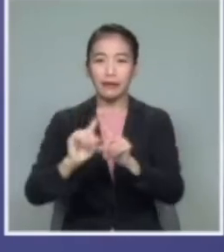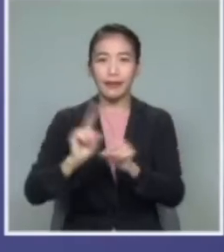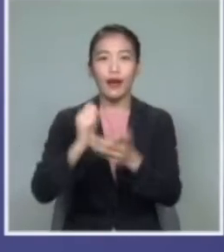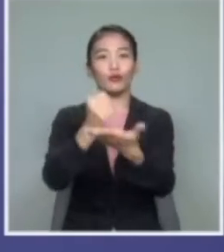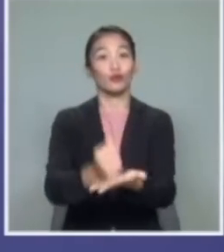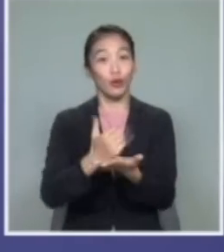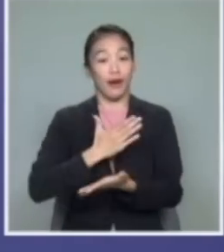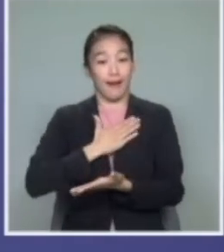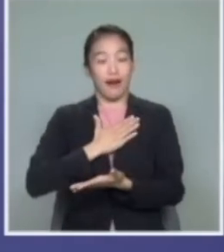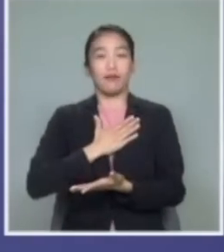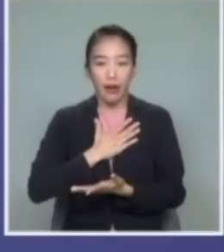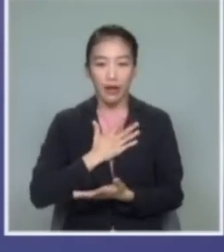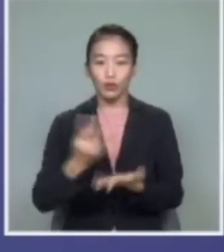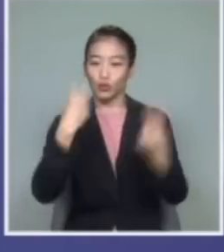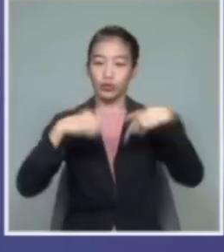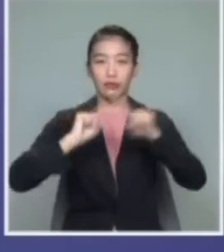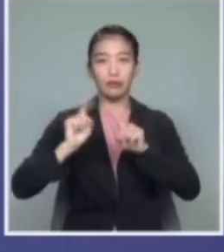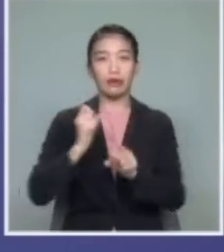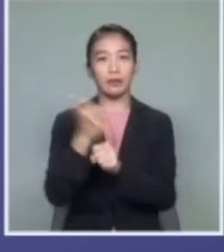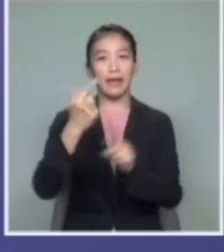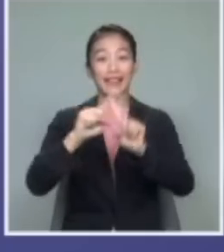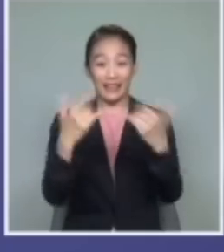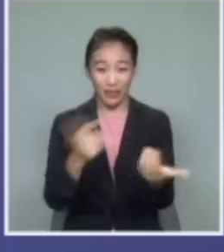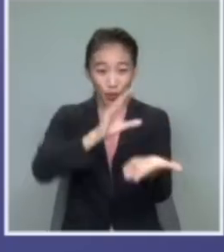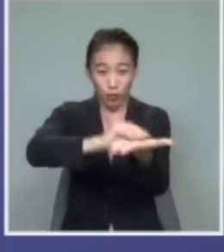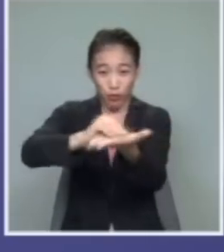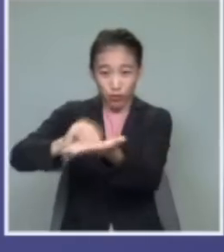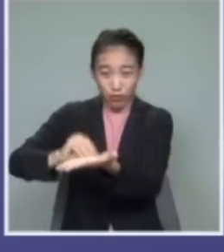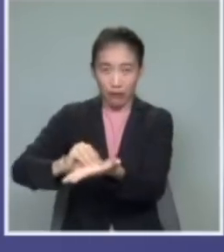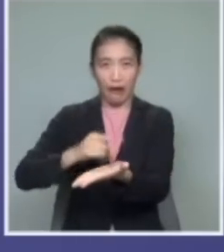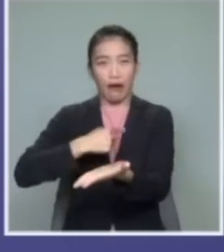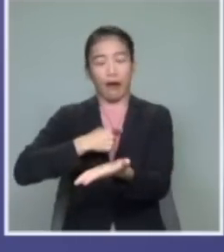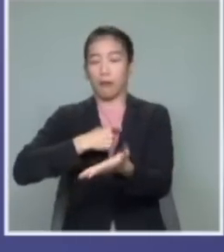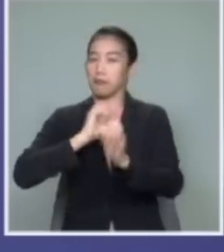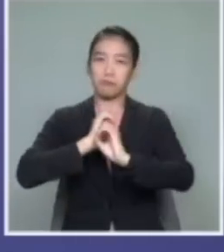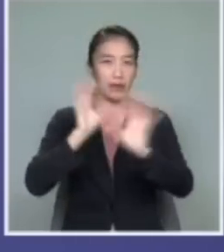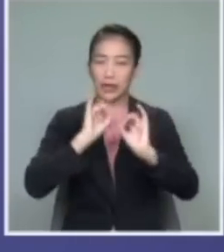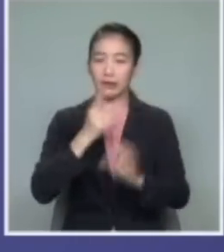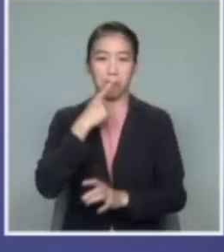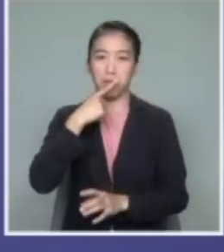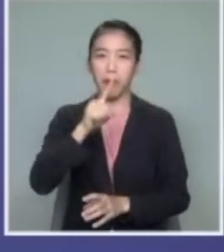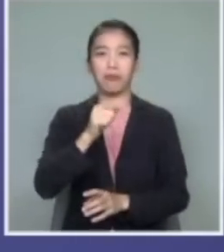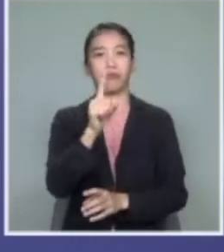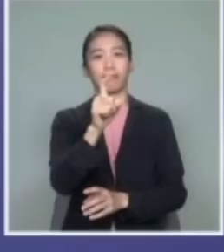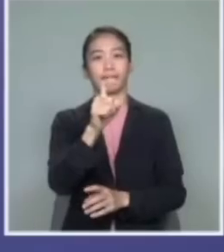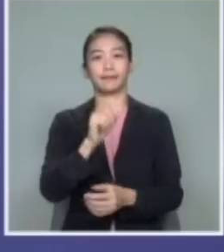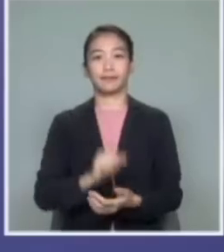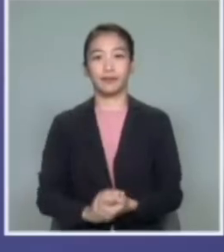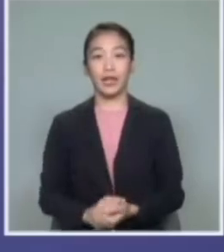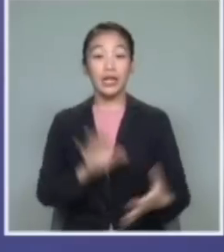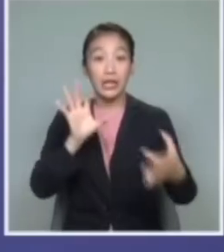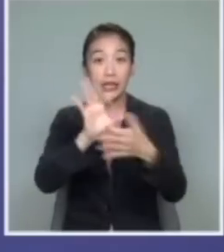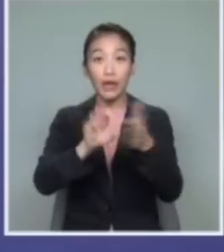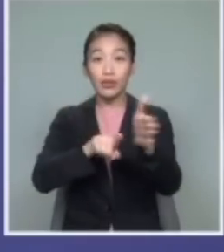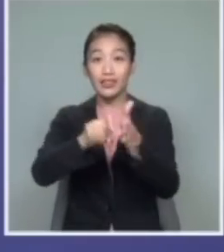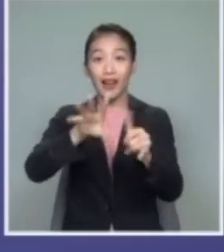ากขึ้นด้วยแต่เท่าที่มีข้อมูลตอนนี้เรายังไม่สามารถตอบคำถามพวกนี้ได้ครับเรื่องของปริมาณเชื้อที่ได้รับ